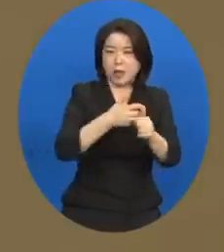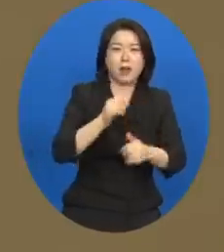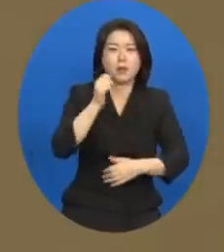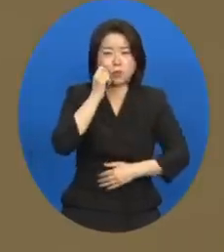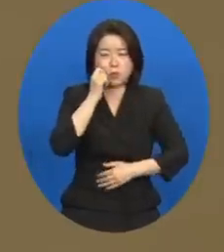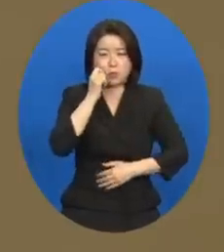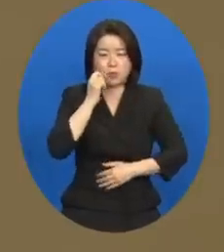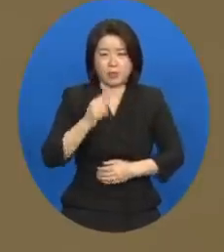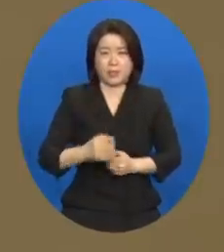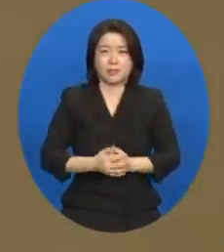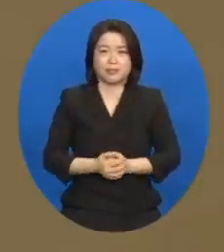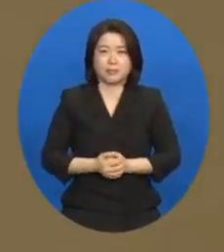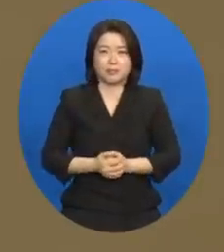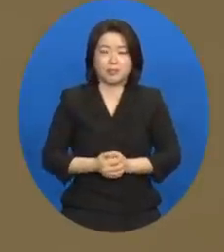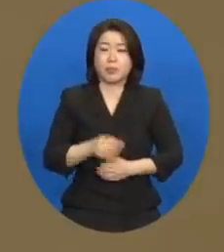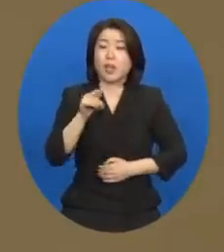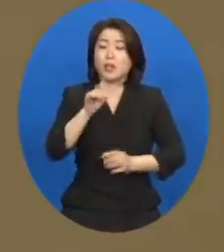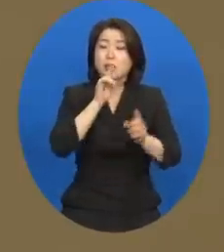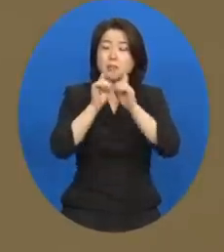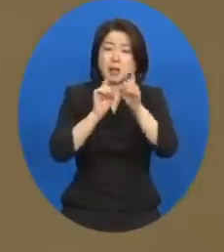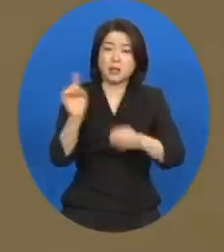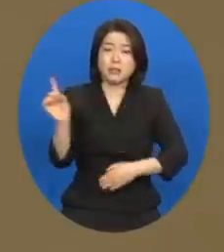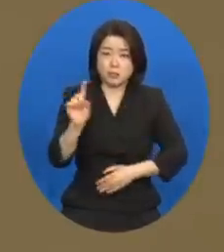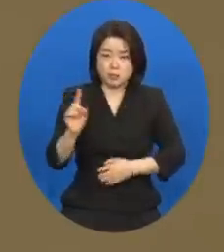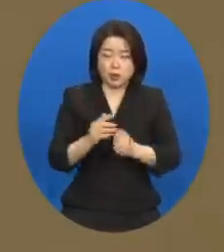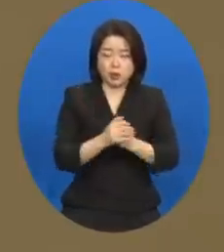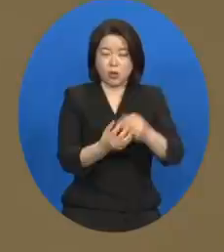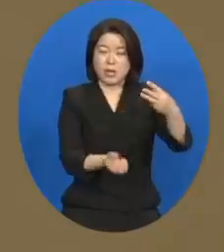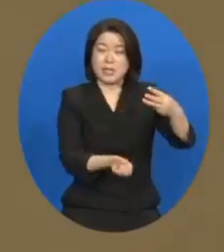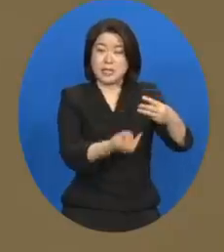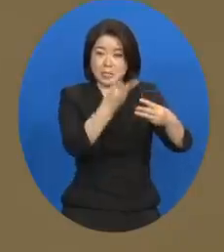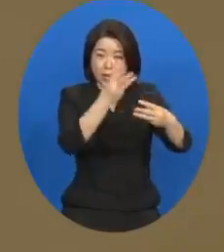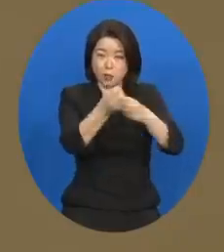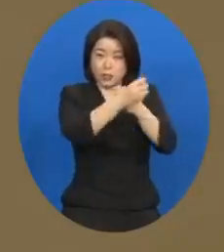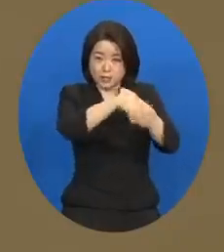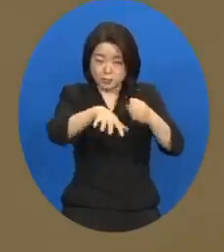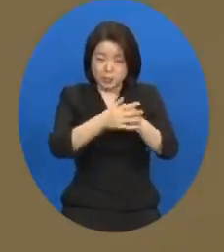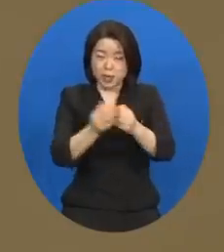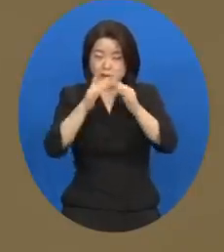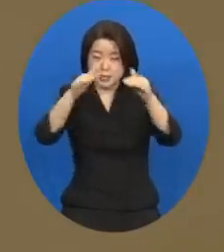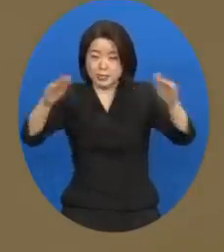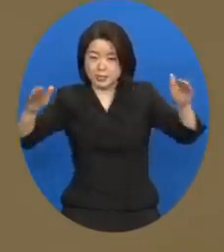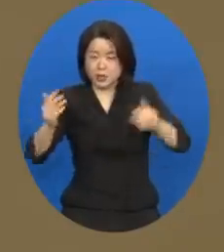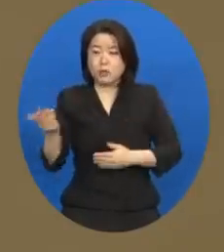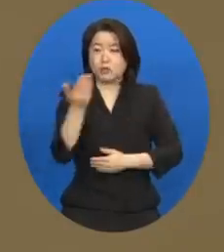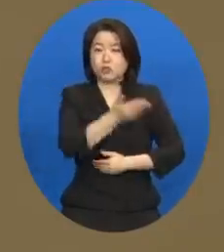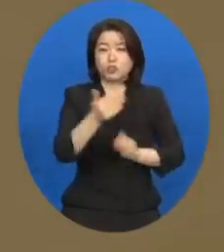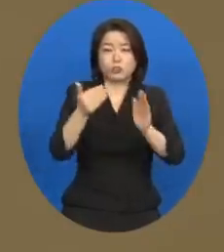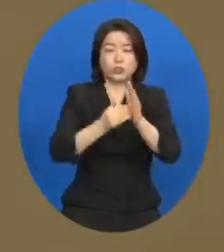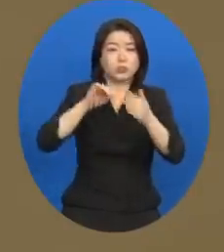못하였다. 이 말씀은 레위 지파의 성읍이 주어지고 난 다음에